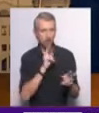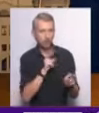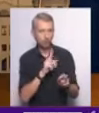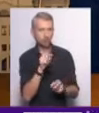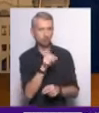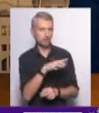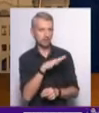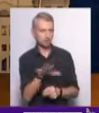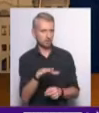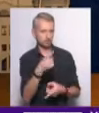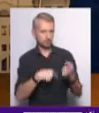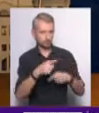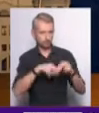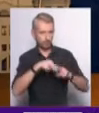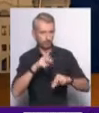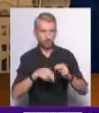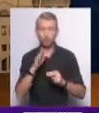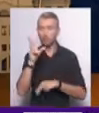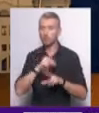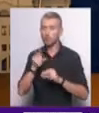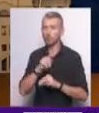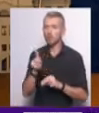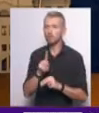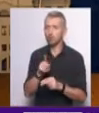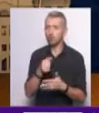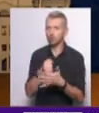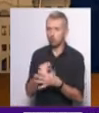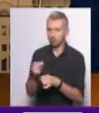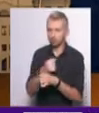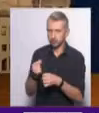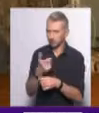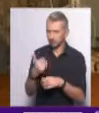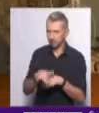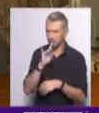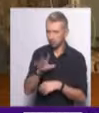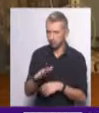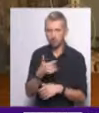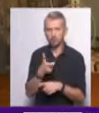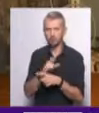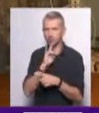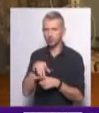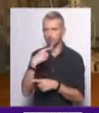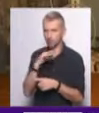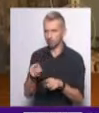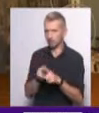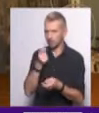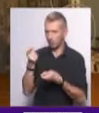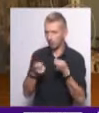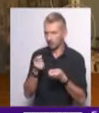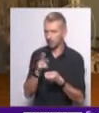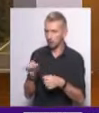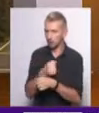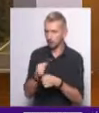там не поновилися. Будемо сподіватися, що до поняття сутичка вже не дійде, що ми більше не будемо говорити про такі нюанси, як про сутички.